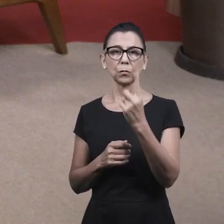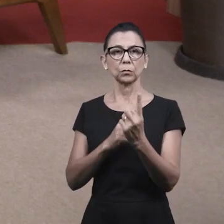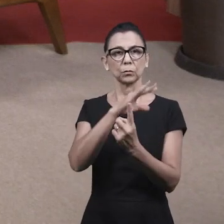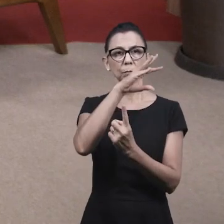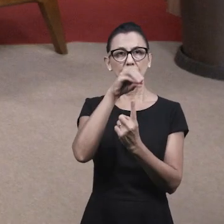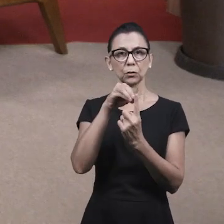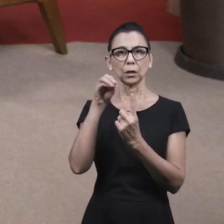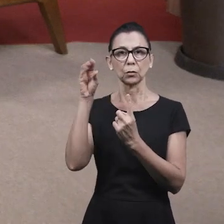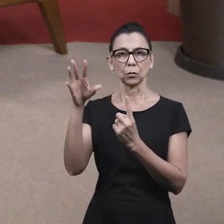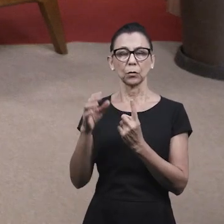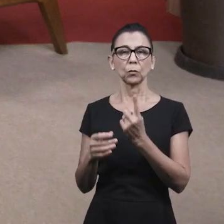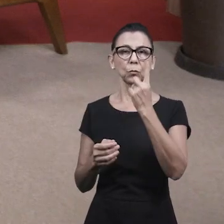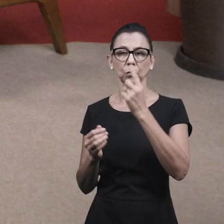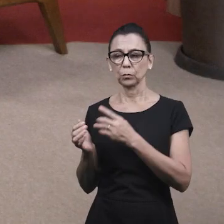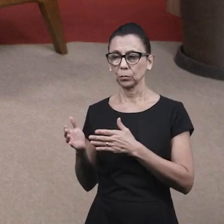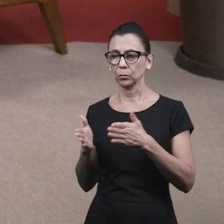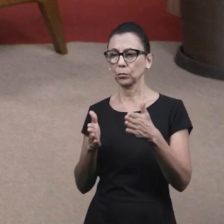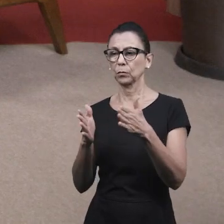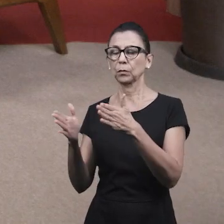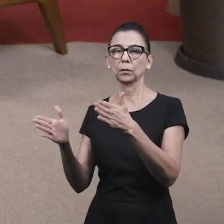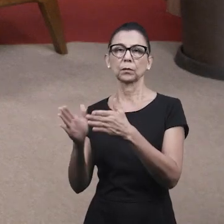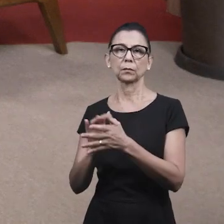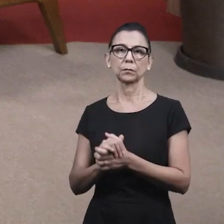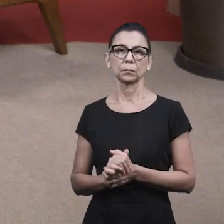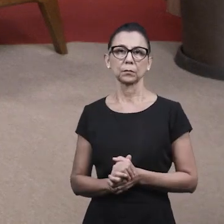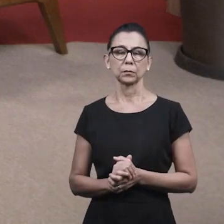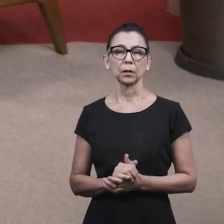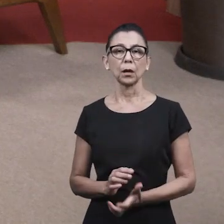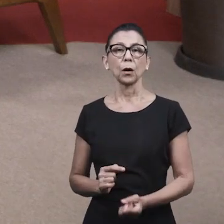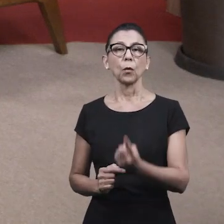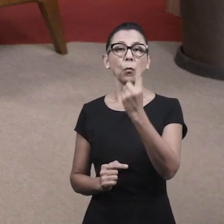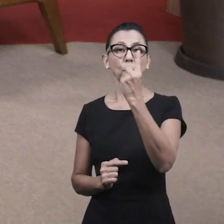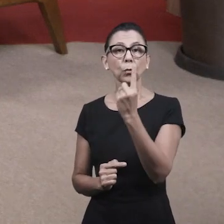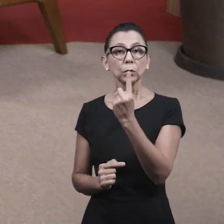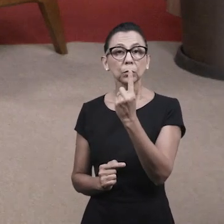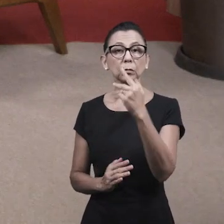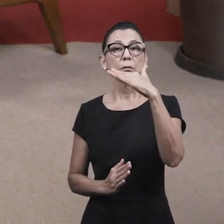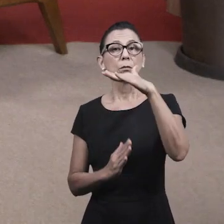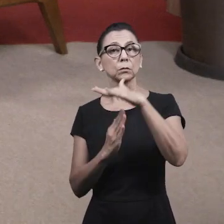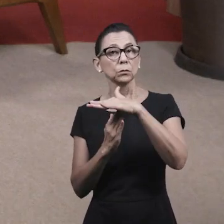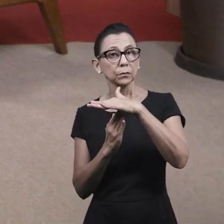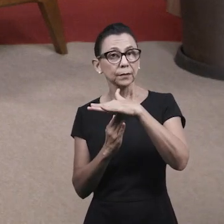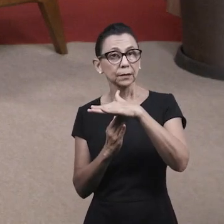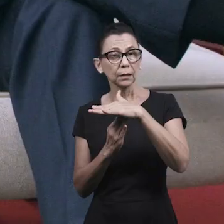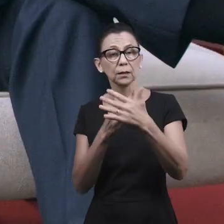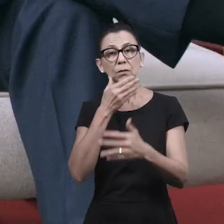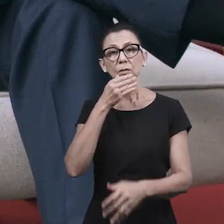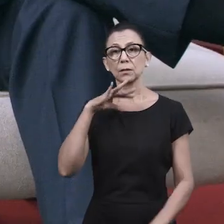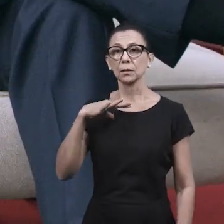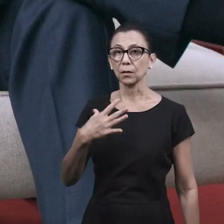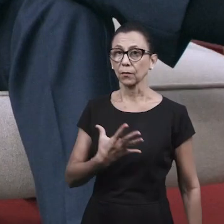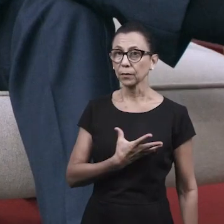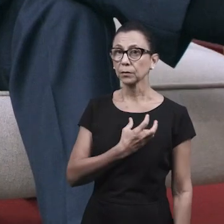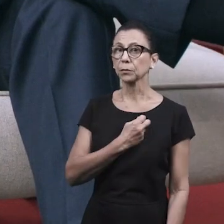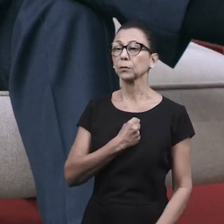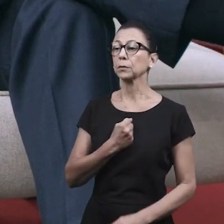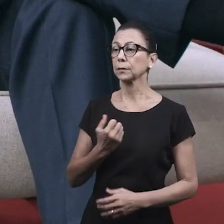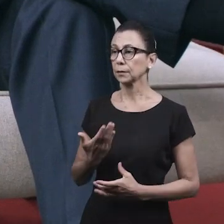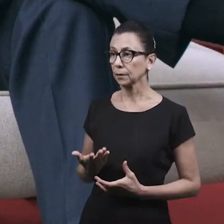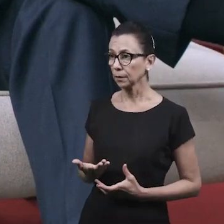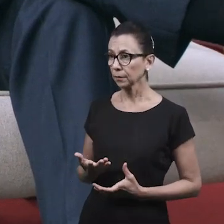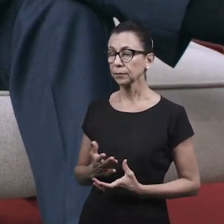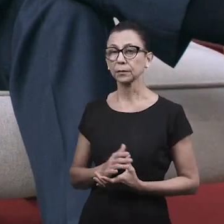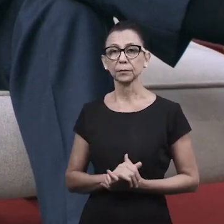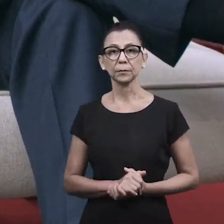médiateur, et il est le seul et suffisant sauveur. Nous avons tout en lui. Le prophète de l'Ancien Testament, n'est-ce